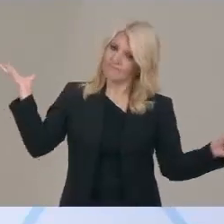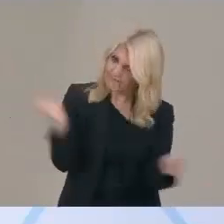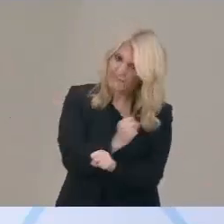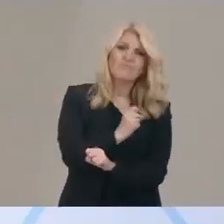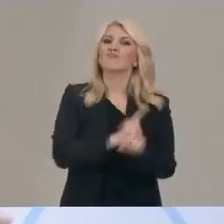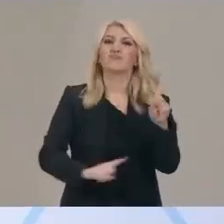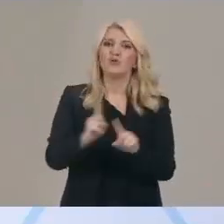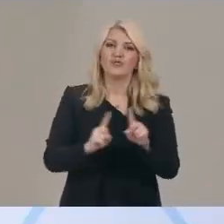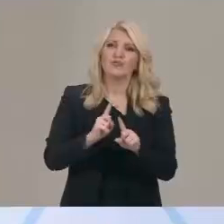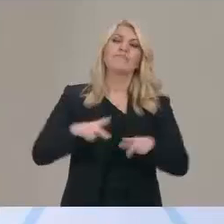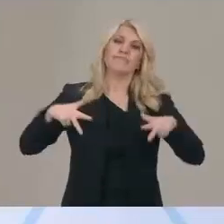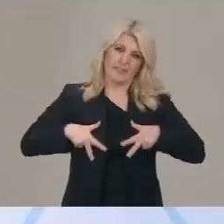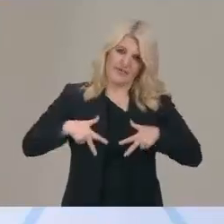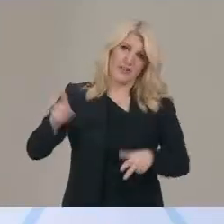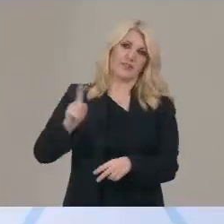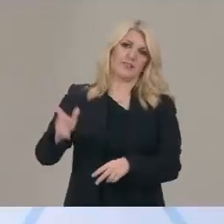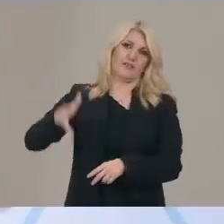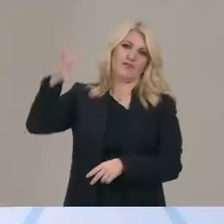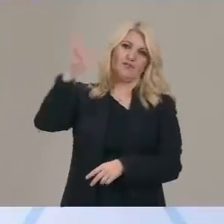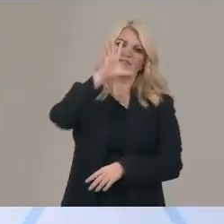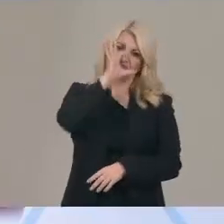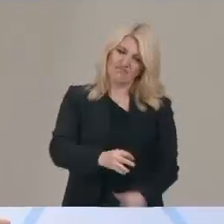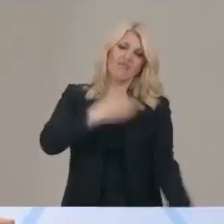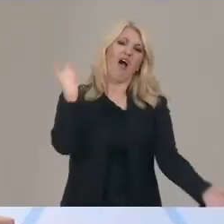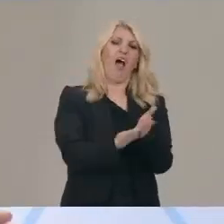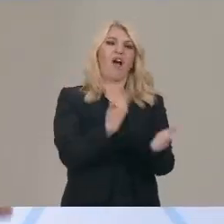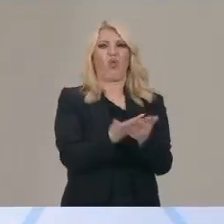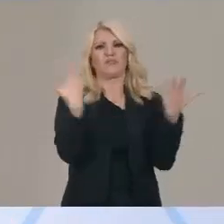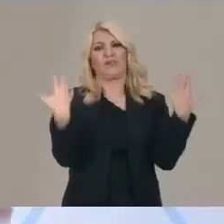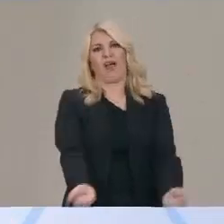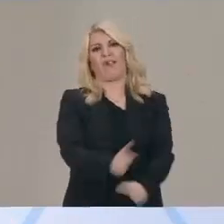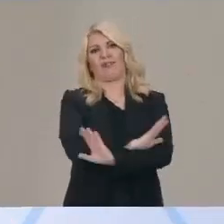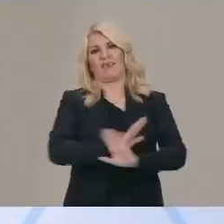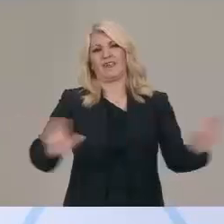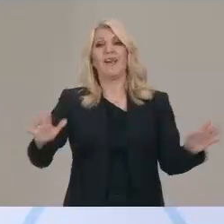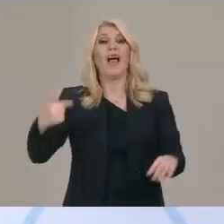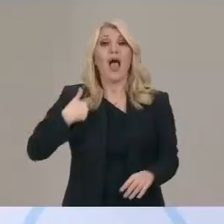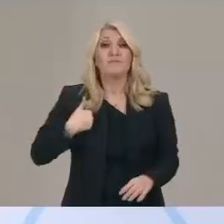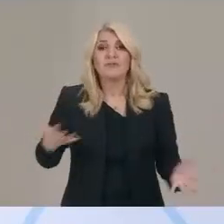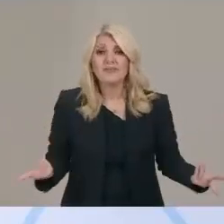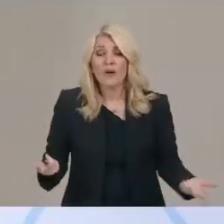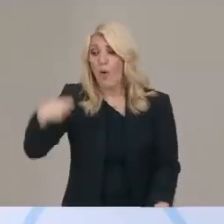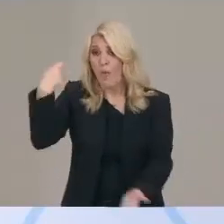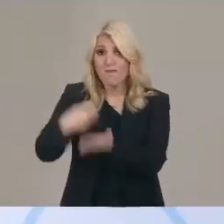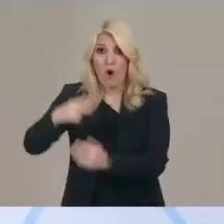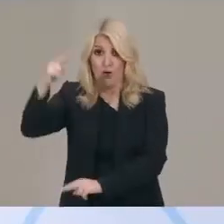έκανε πραγματικότητα. Έχουμε χαμηλότερους φόρους και περισσότερα έσοδα.